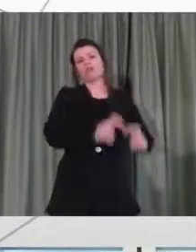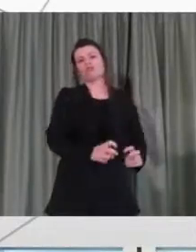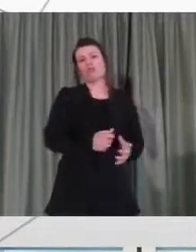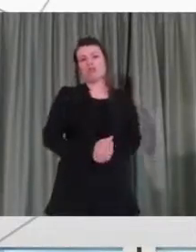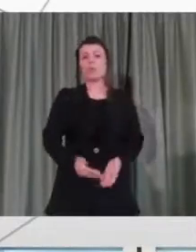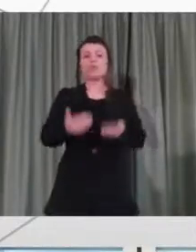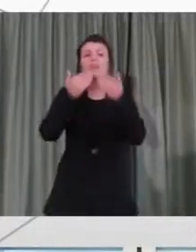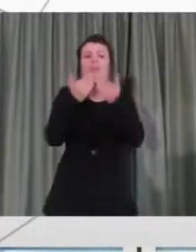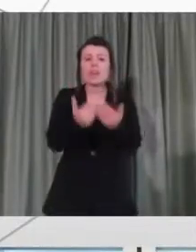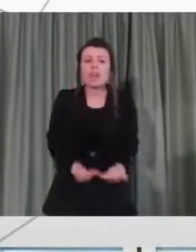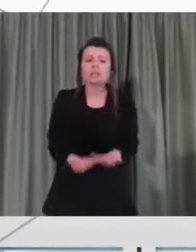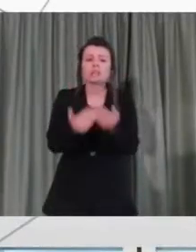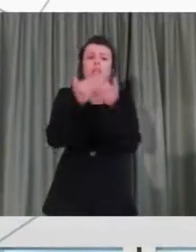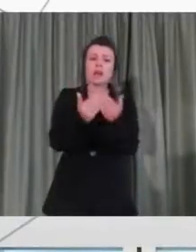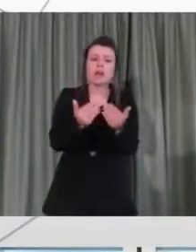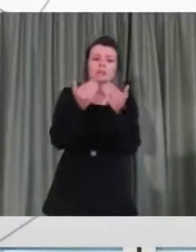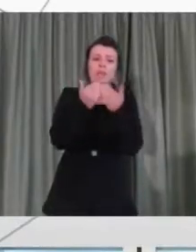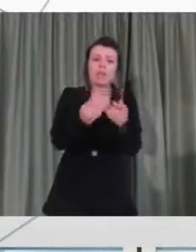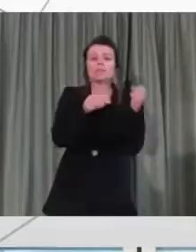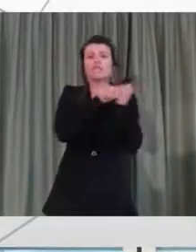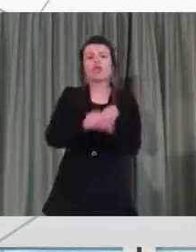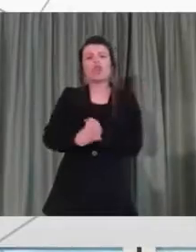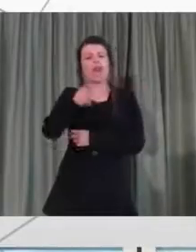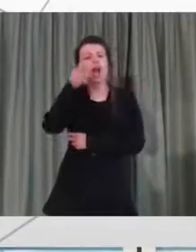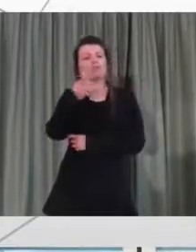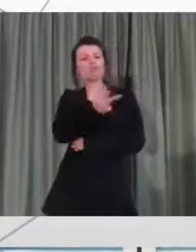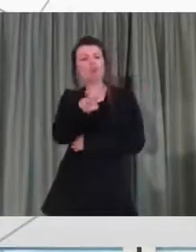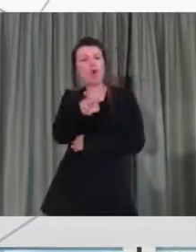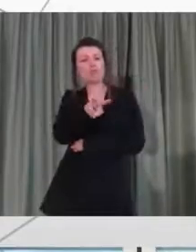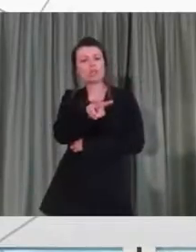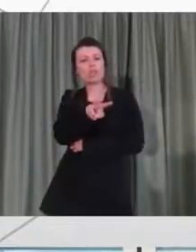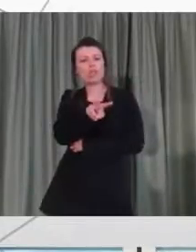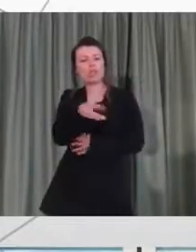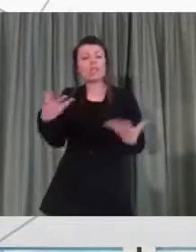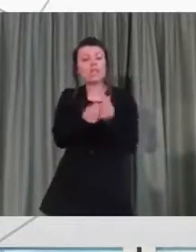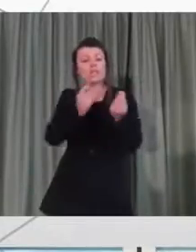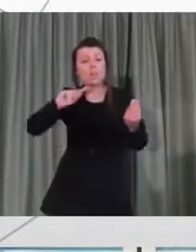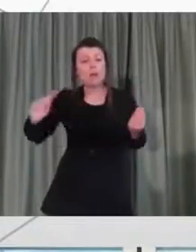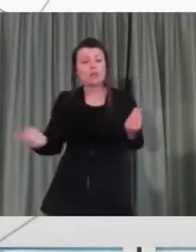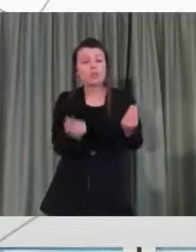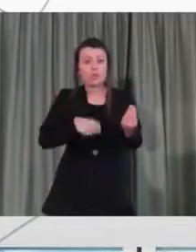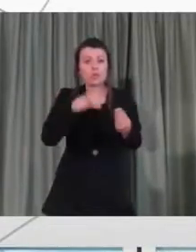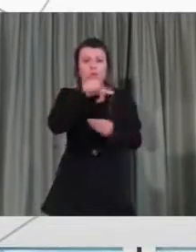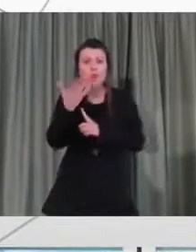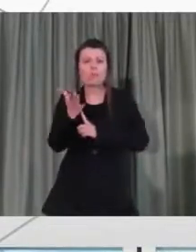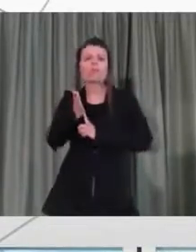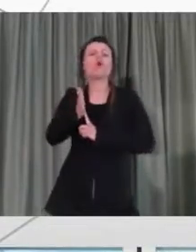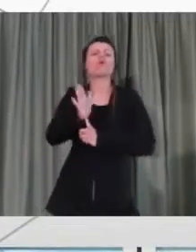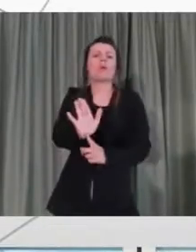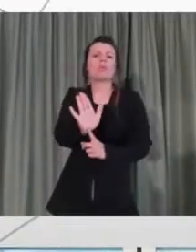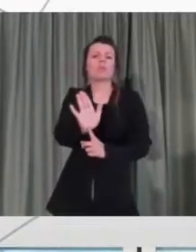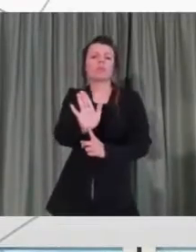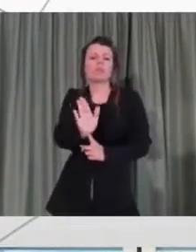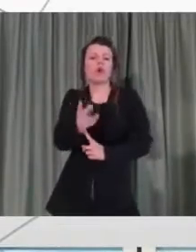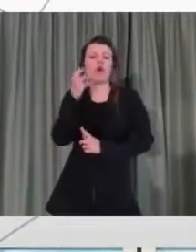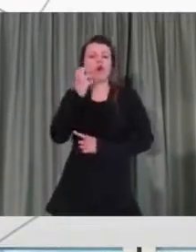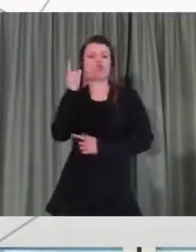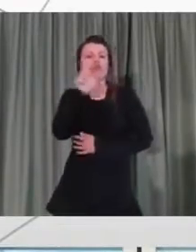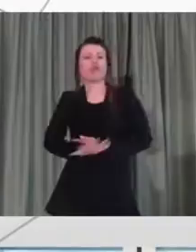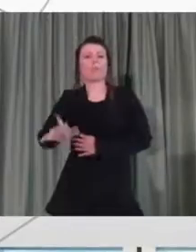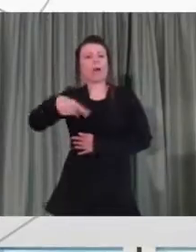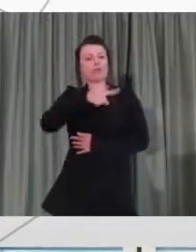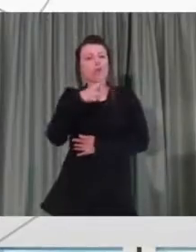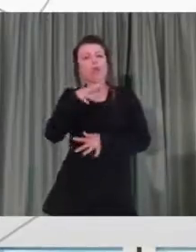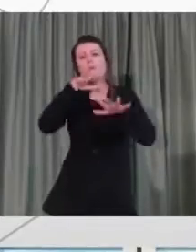insieme a tutti quanti, proprio per l'orgoglio lombardo che rappresentano, hanno fatto il possibile. Grazie. Grazie dunque,